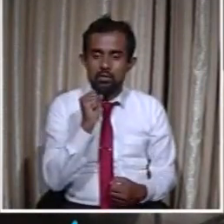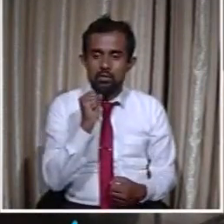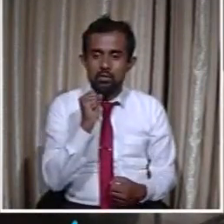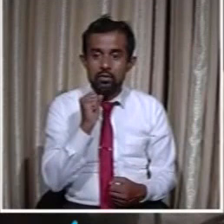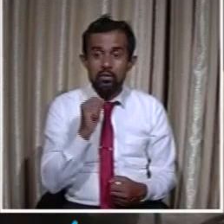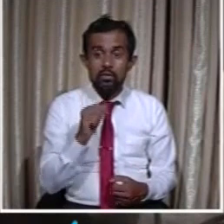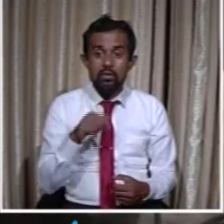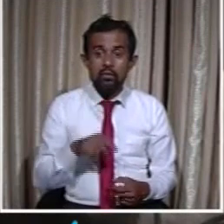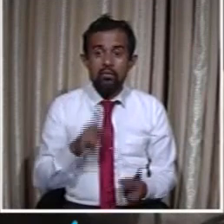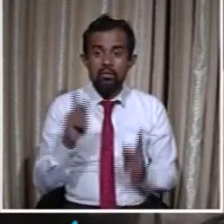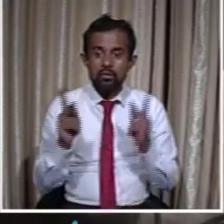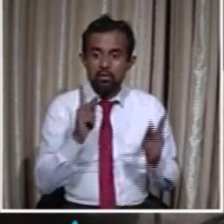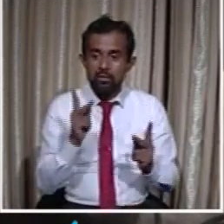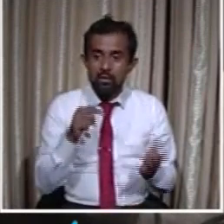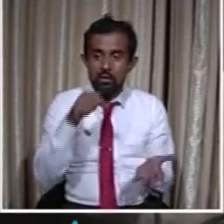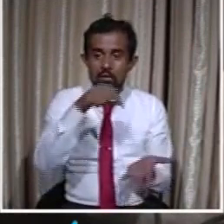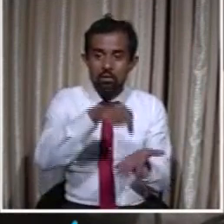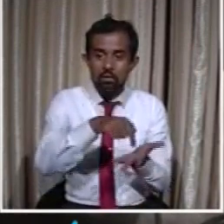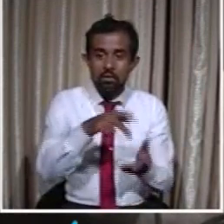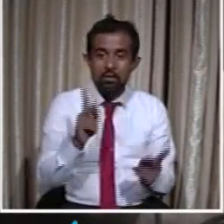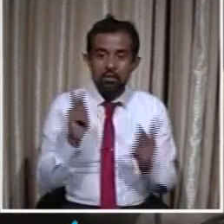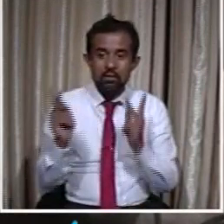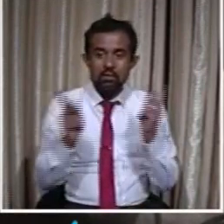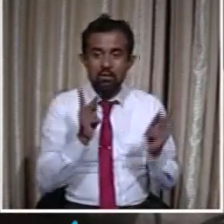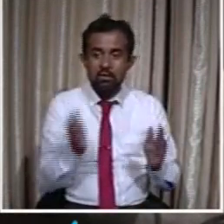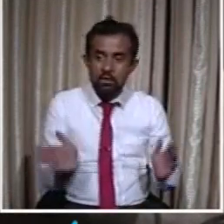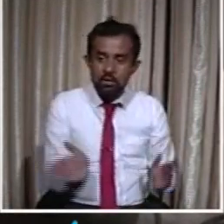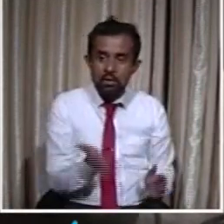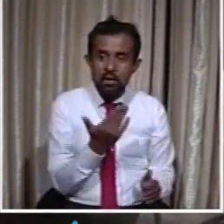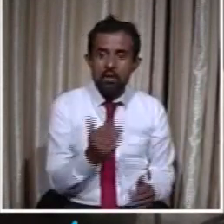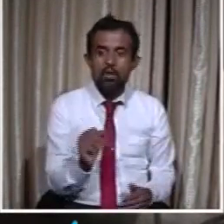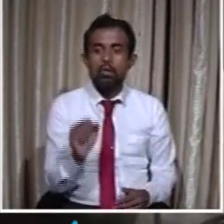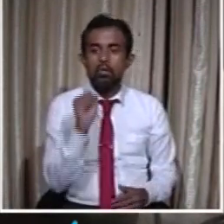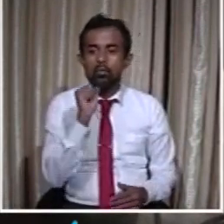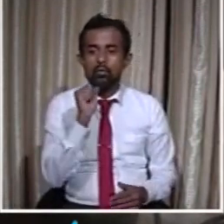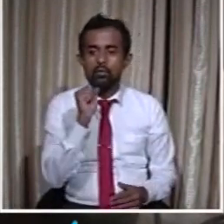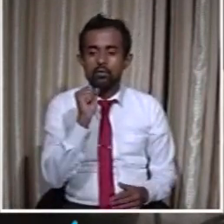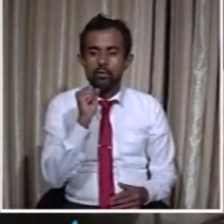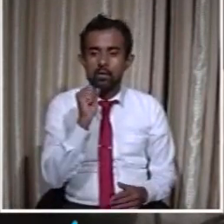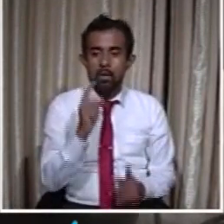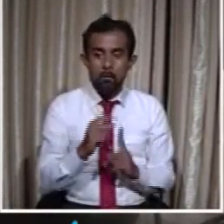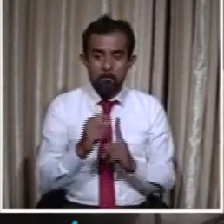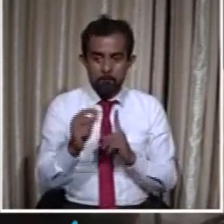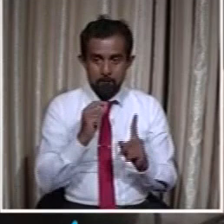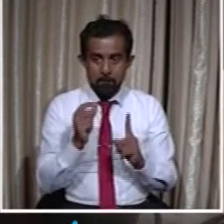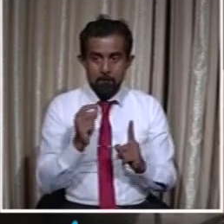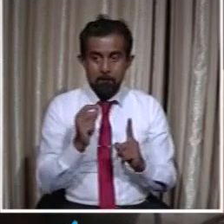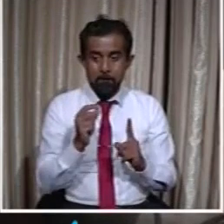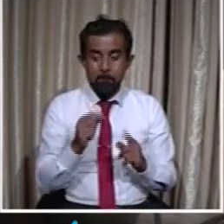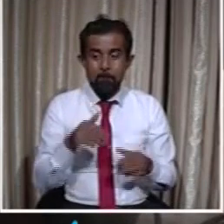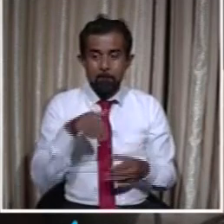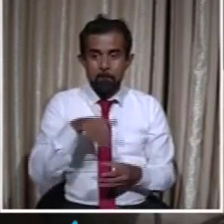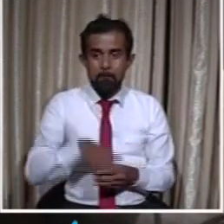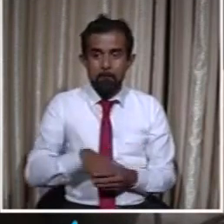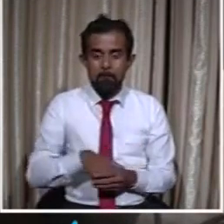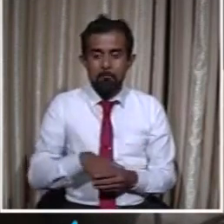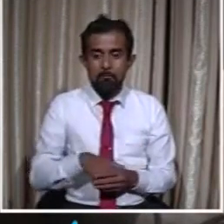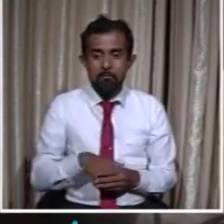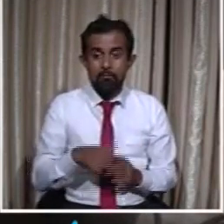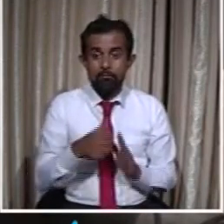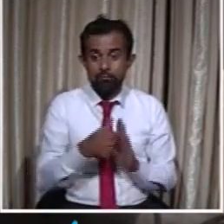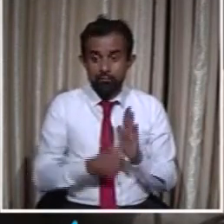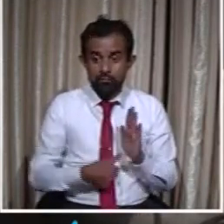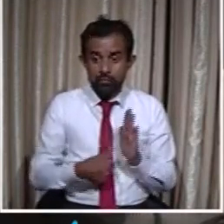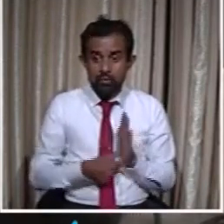இந்த பாராளுமன்றத்தில் சட்டம் நிறைவேற்றுகின்ற போது உலகத்தில் இருக்கின்ற சகல நாடுகளும் பார்க்கும், இலங்கையில் அவசர தடை சட்டம் இருக்கிறது,